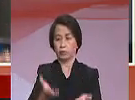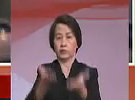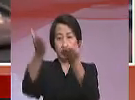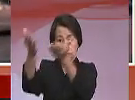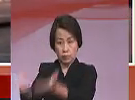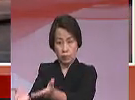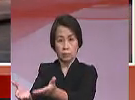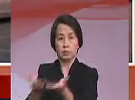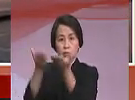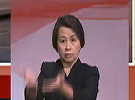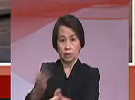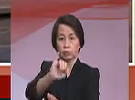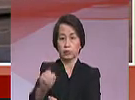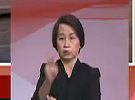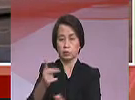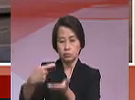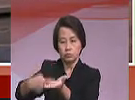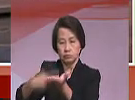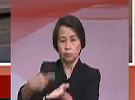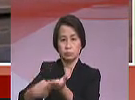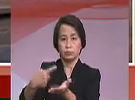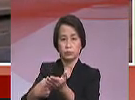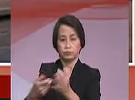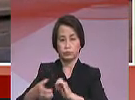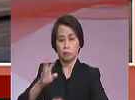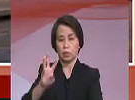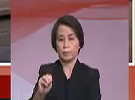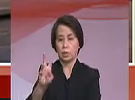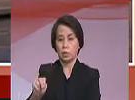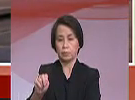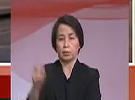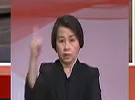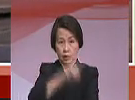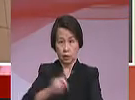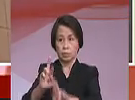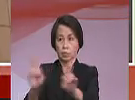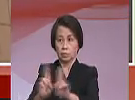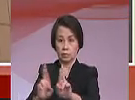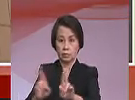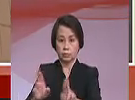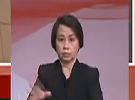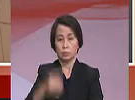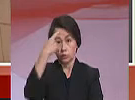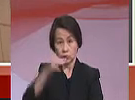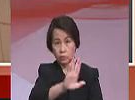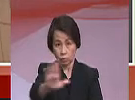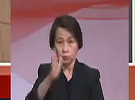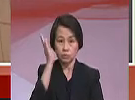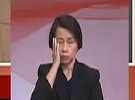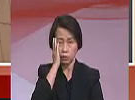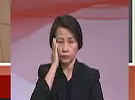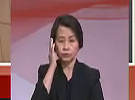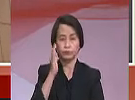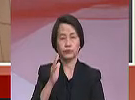ke jawatan kuasa perundingan Muafakat Nasional pada Rabu. Dan untuk maklumat,